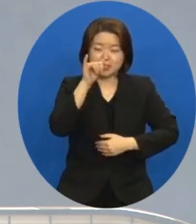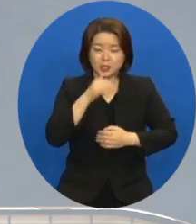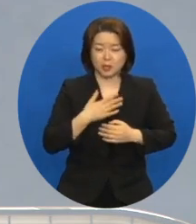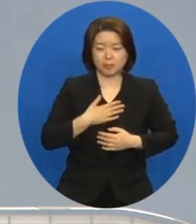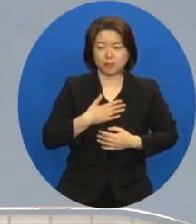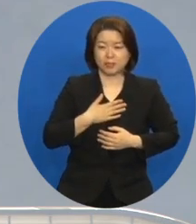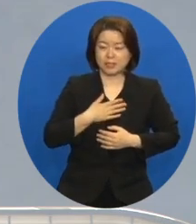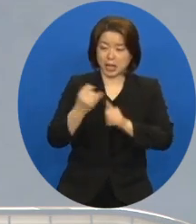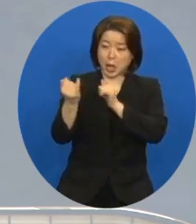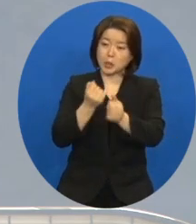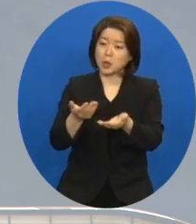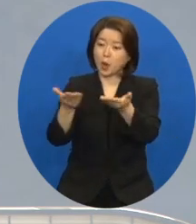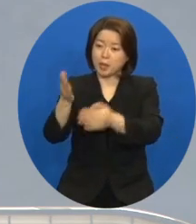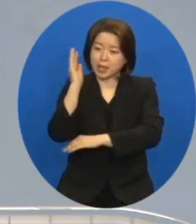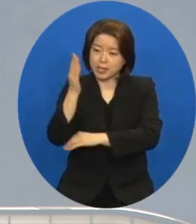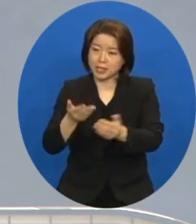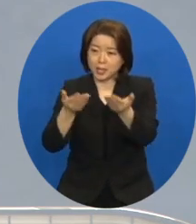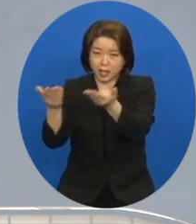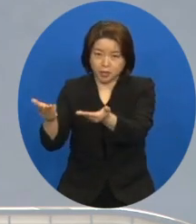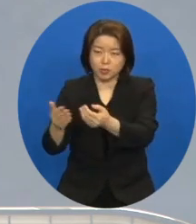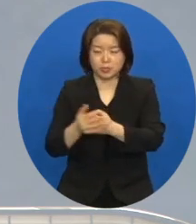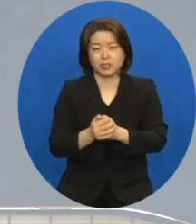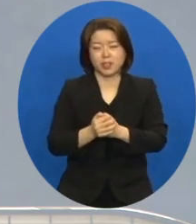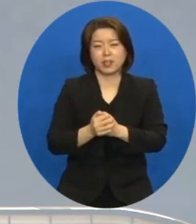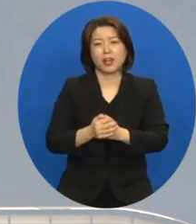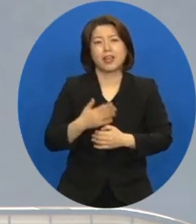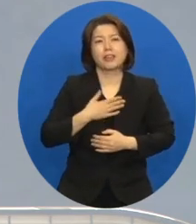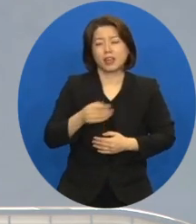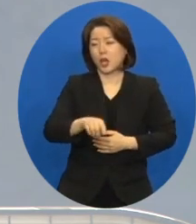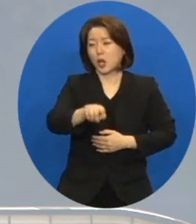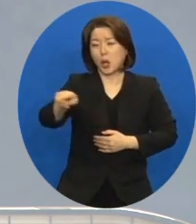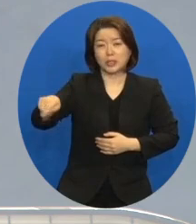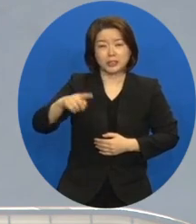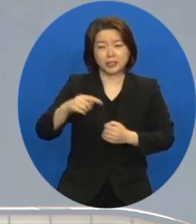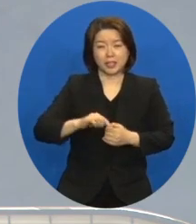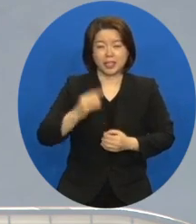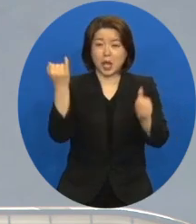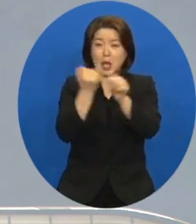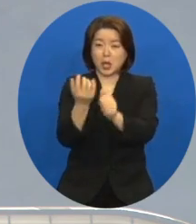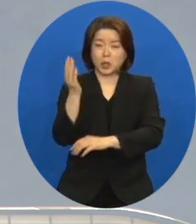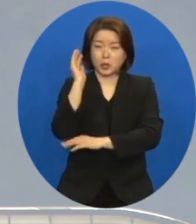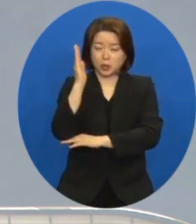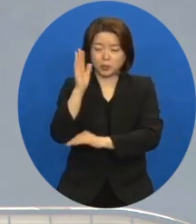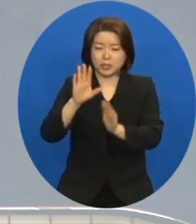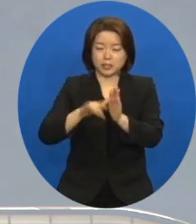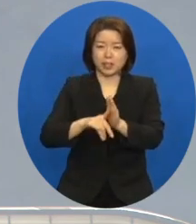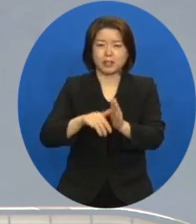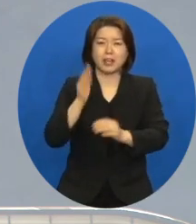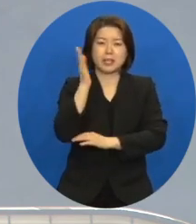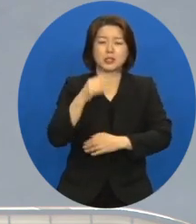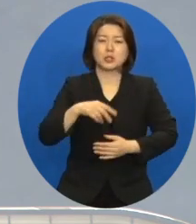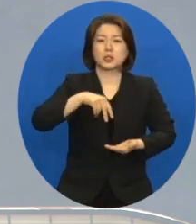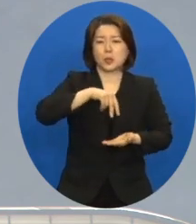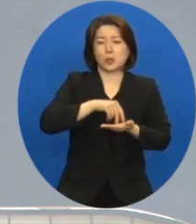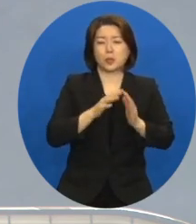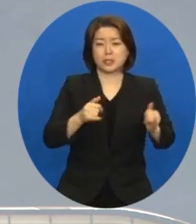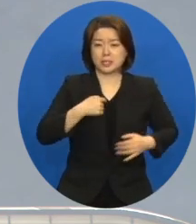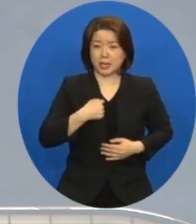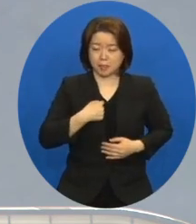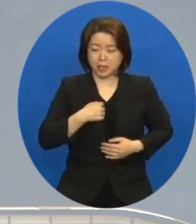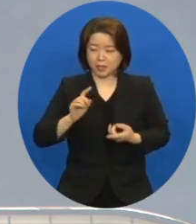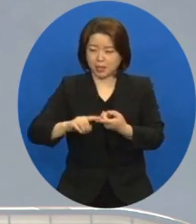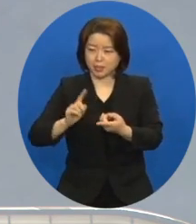부부들이 제가 자신의 결혼식 때 주례자였음이